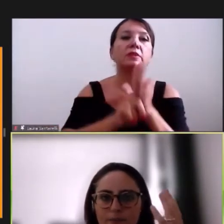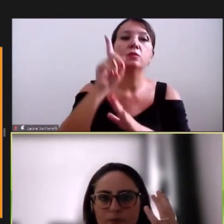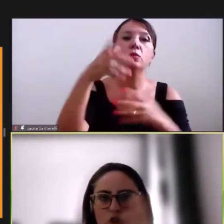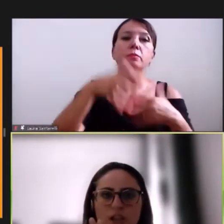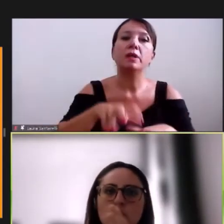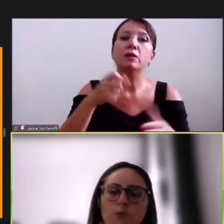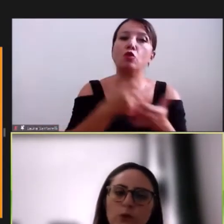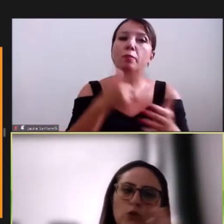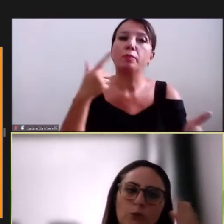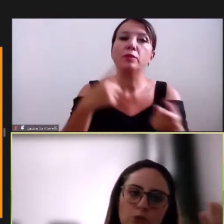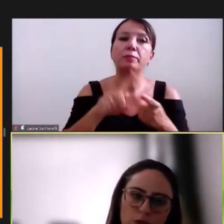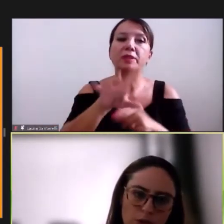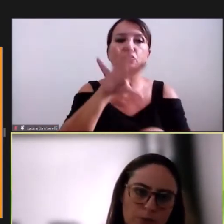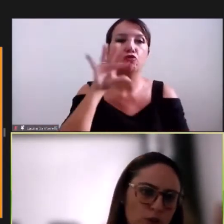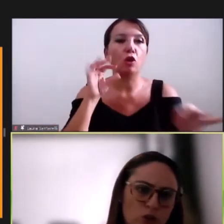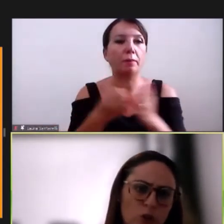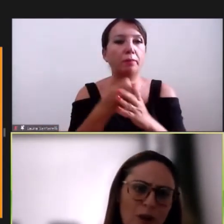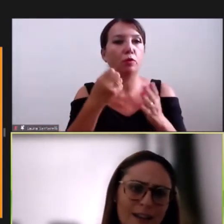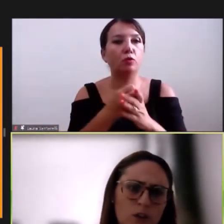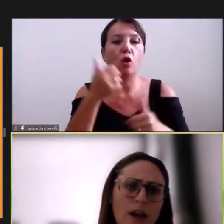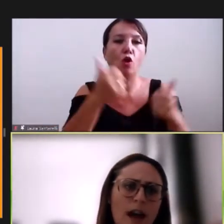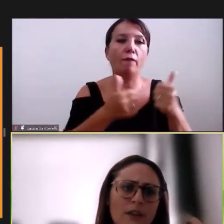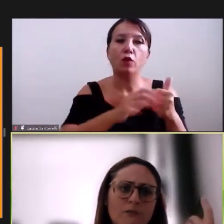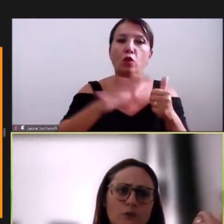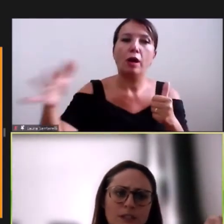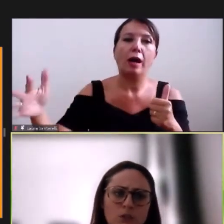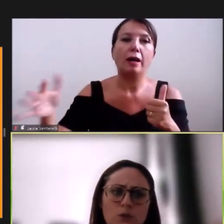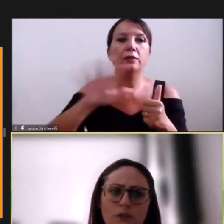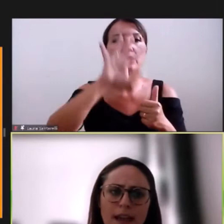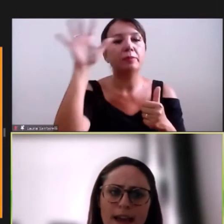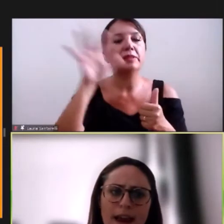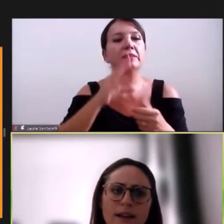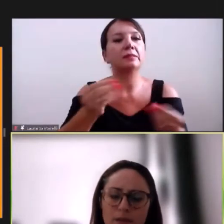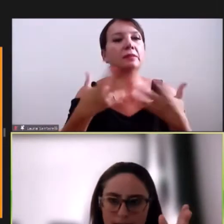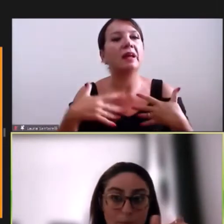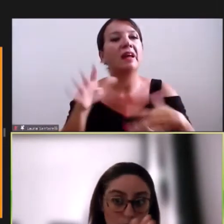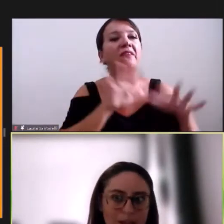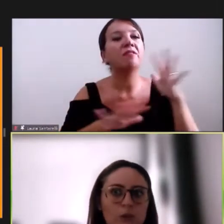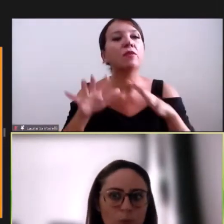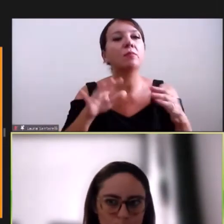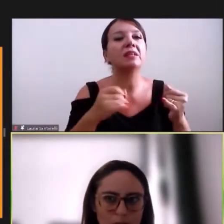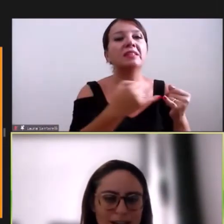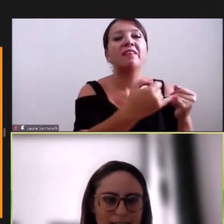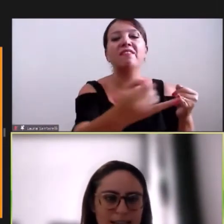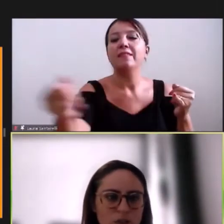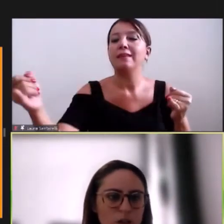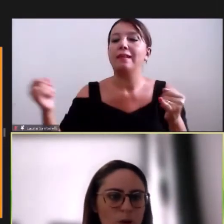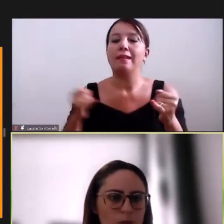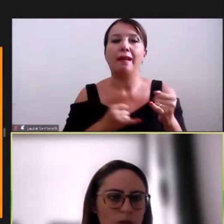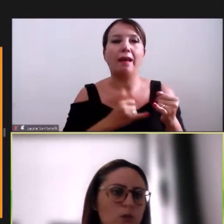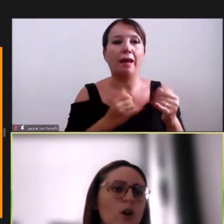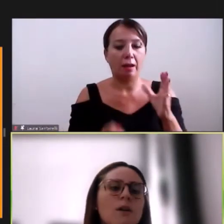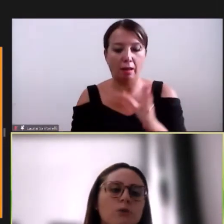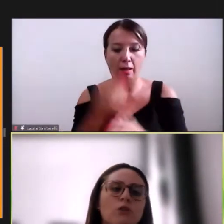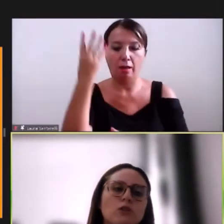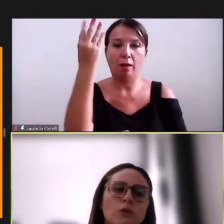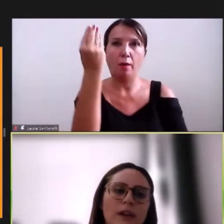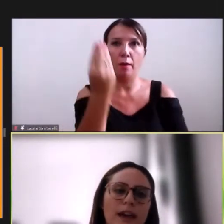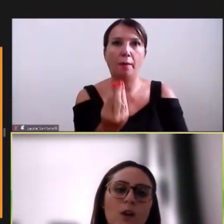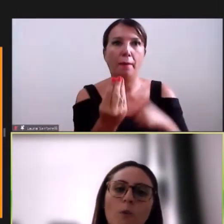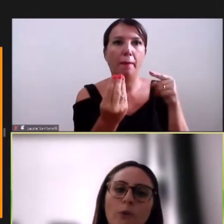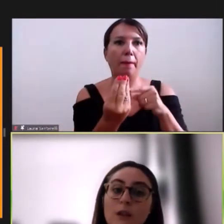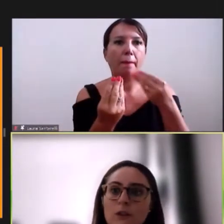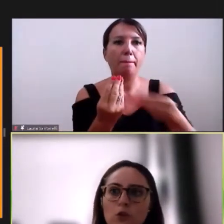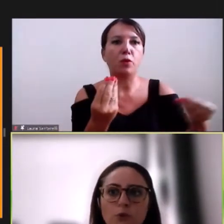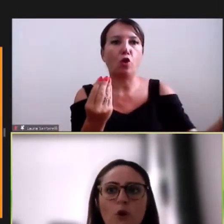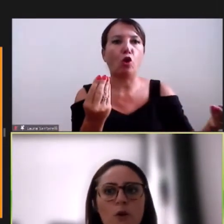nel scegliere un prodotto piuttosto che un altro, avere informazioni sulla filiera che ha portato appunto alla realizzazione di quel prodotto, piuttosto che